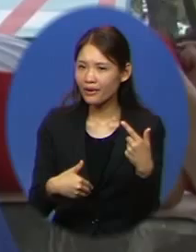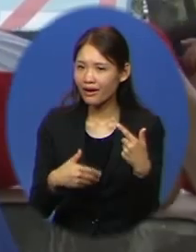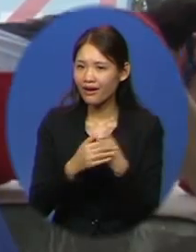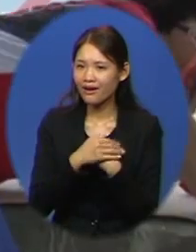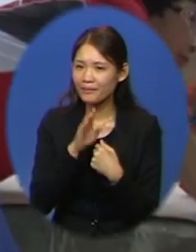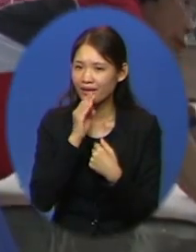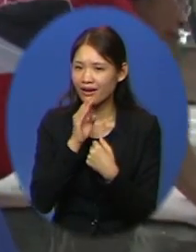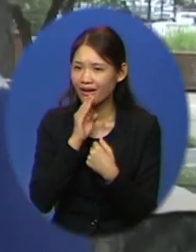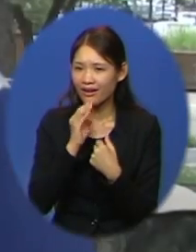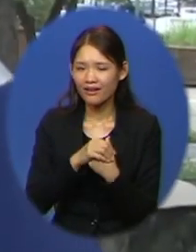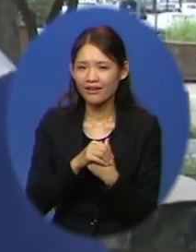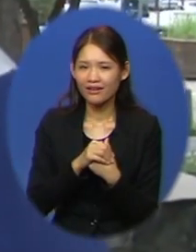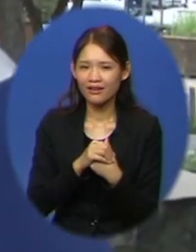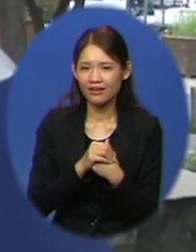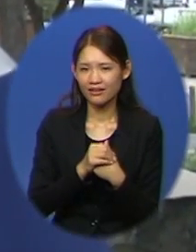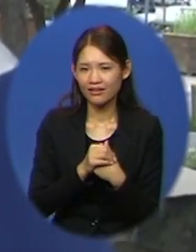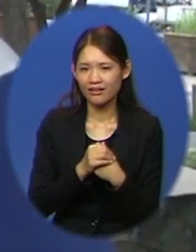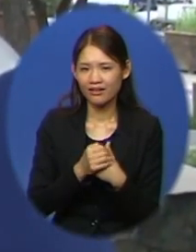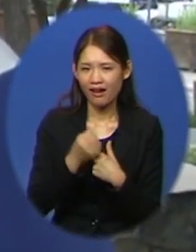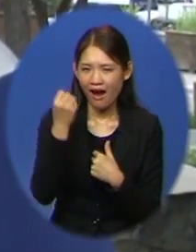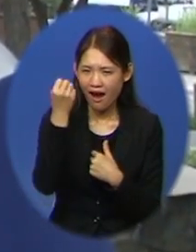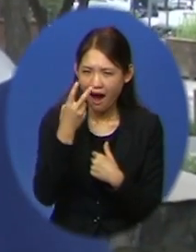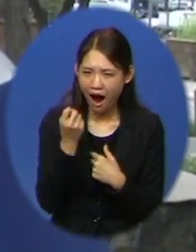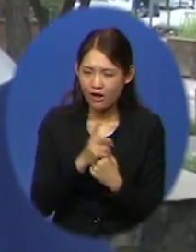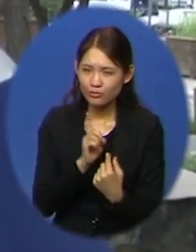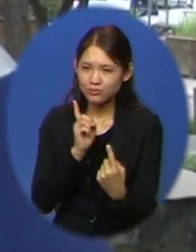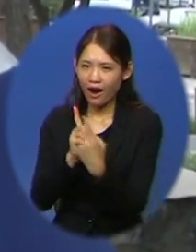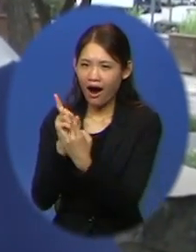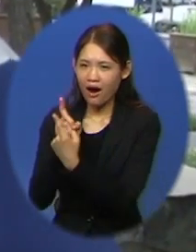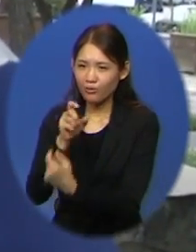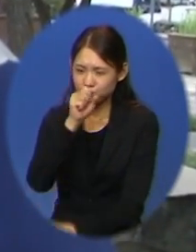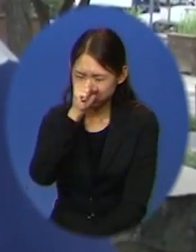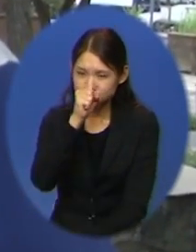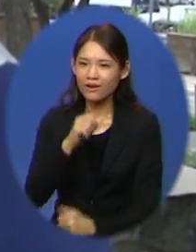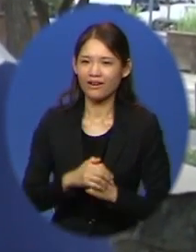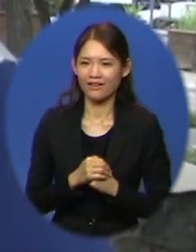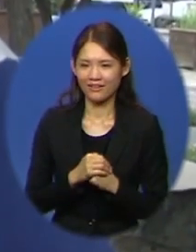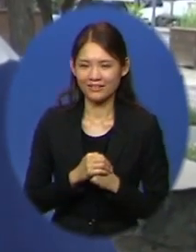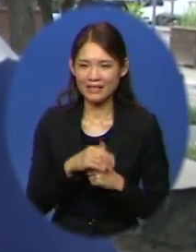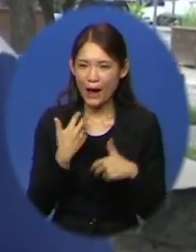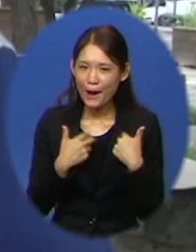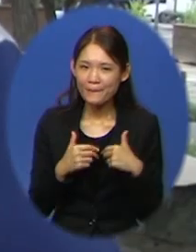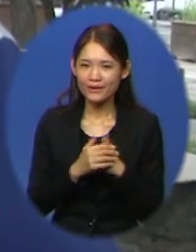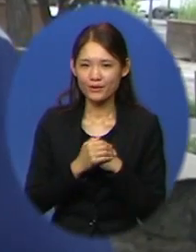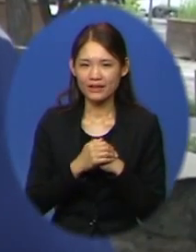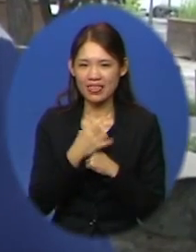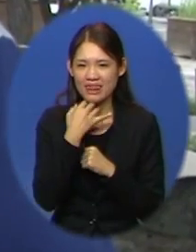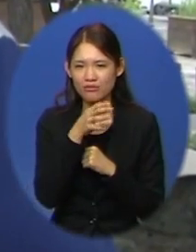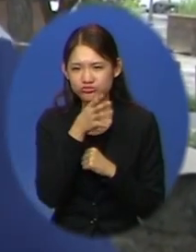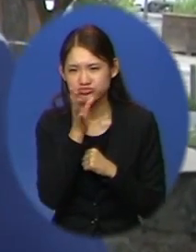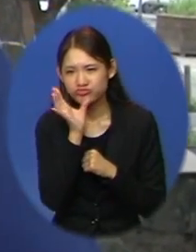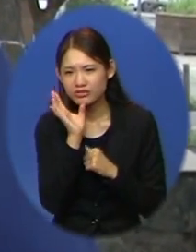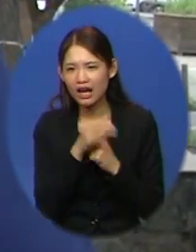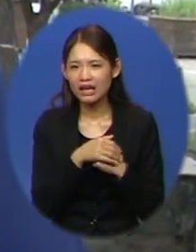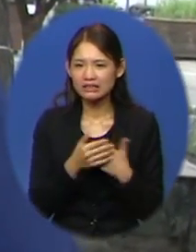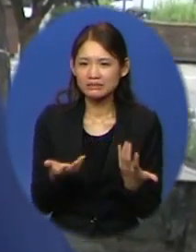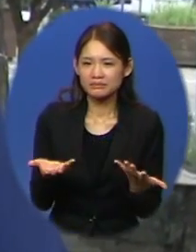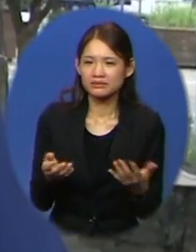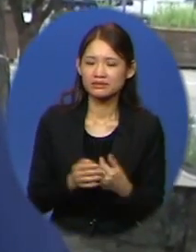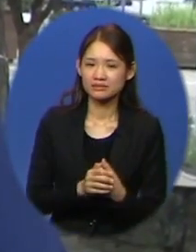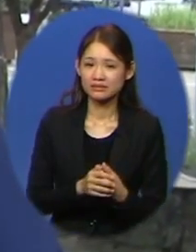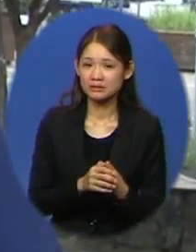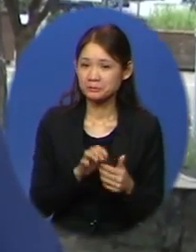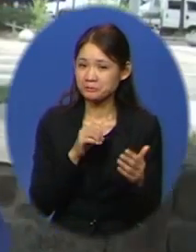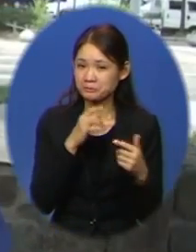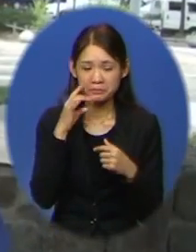남았고. 근데 자주 있으면 좋죠. 재미나고 이렇게 그냥 나이 먹고 할머니들이 와서 이렇게 심심 먹이는 거 봐서 보고 가니까